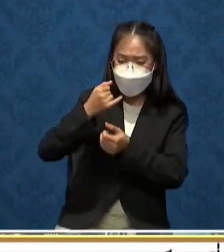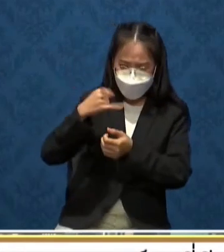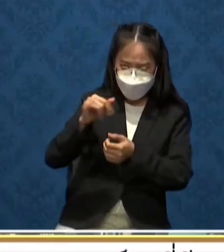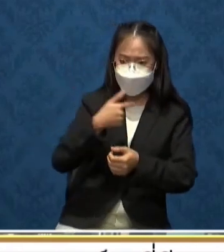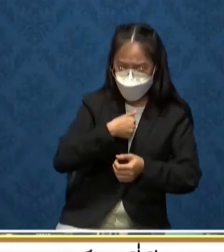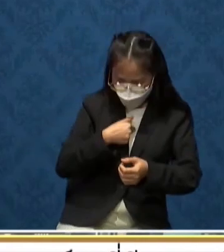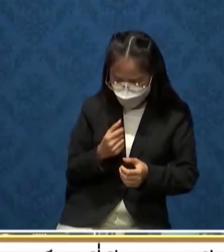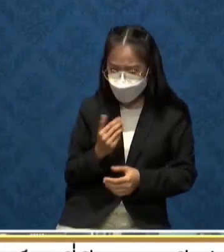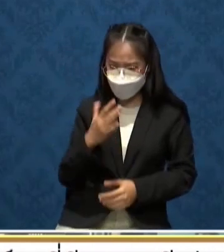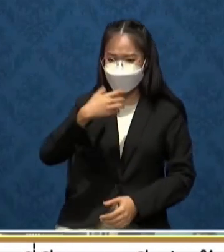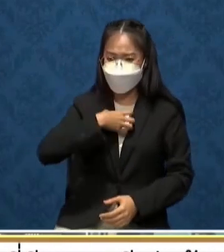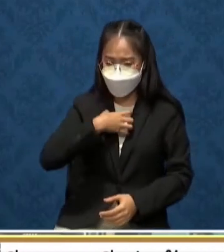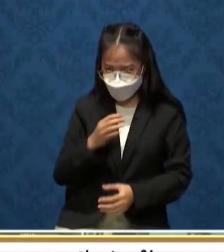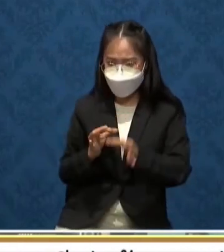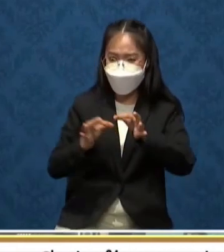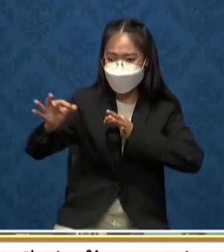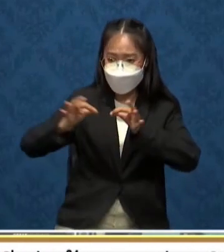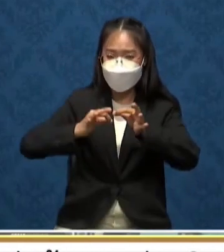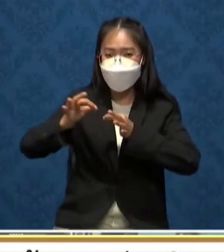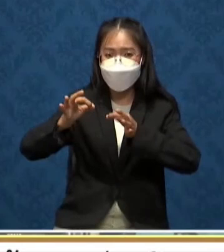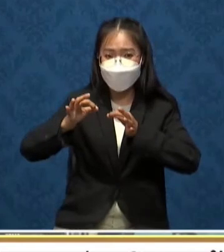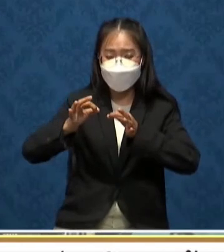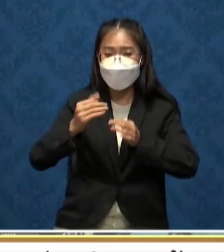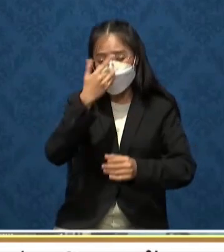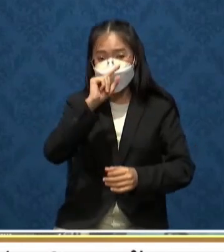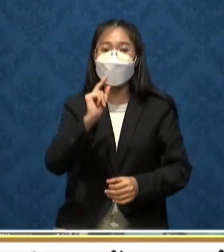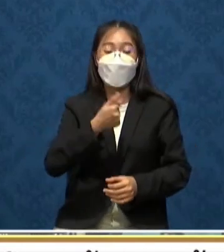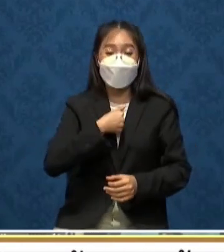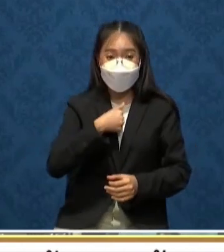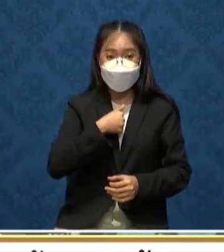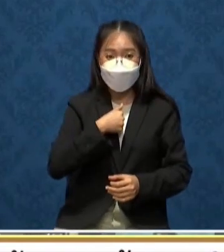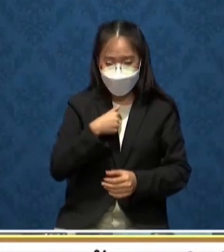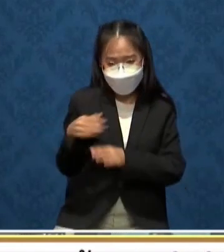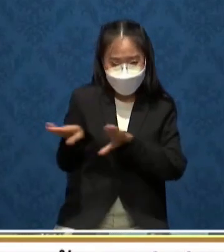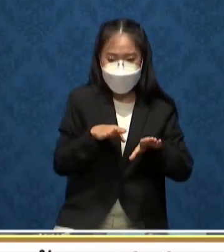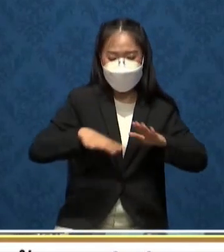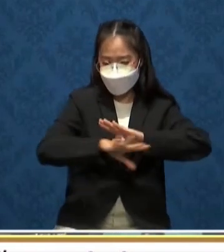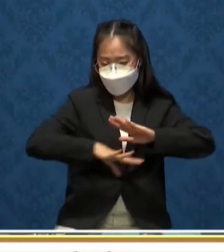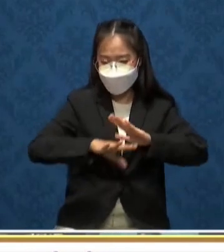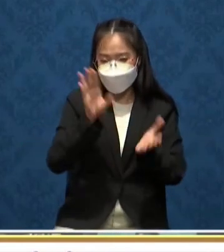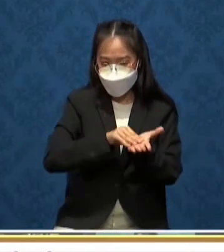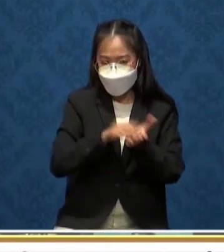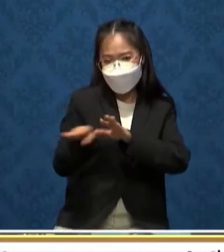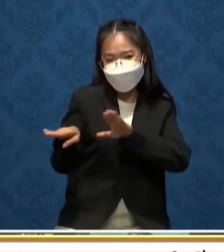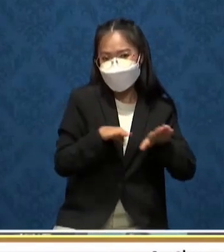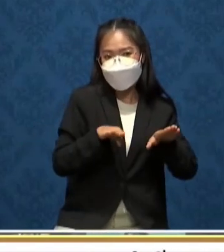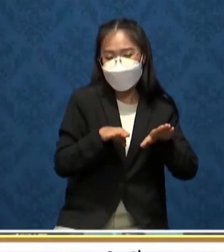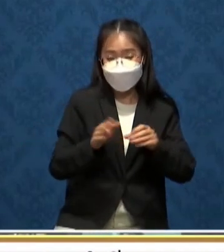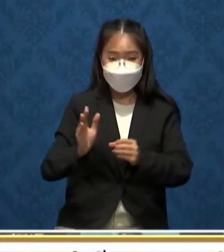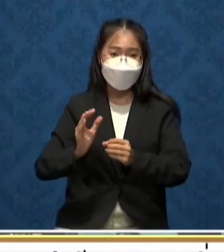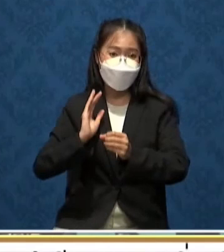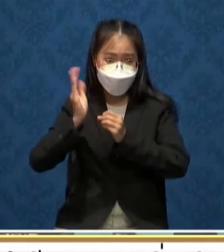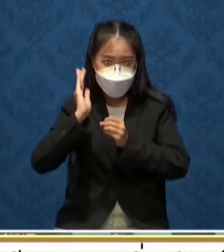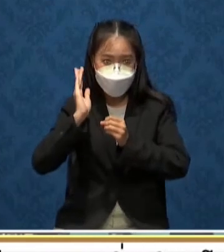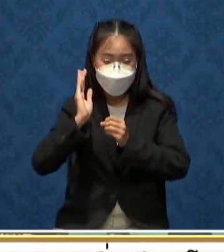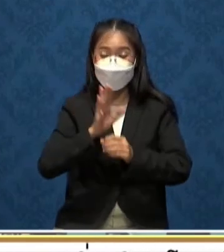ไผมชี่แงบ้างเดี๋ยรสบางกคงชี่แง ก็สุรากาณผมกเตีมไปหมดแล้วละ ใแต่ละเรื่องก็เรื่ทำก ผมกเตรย